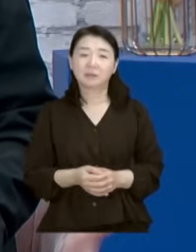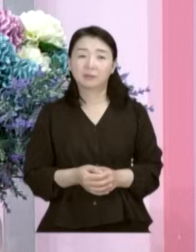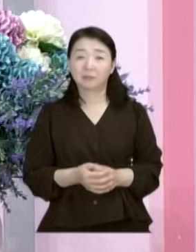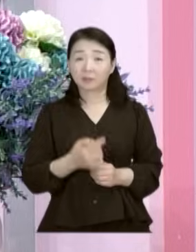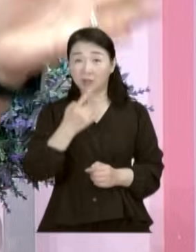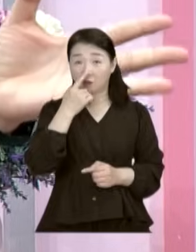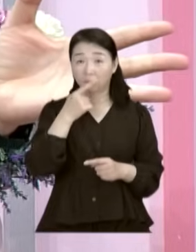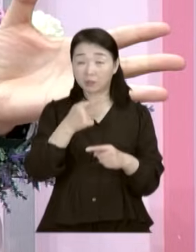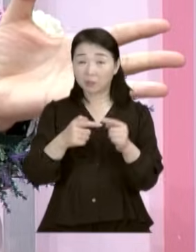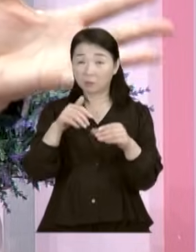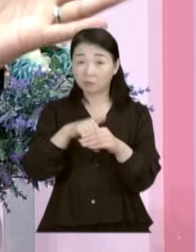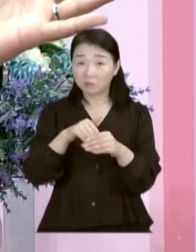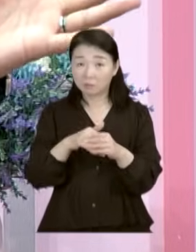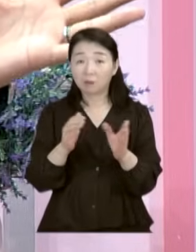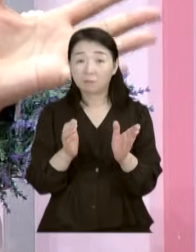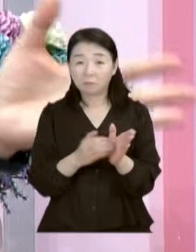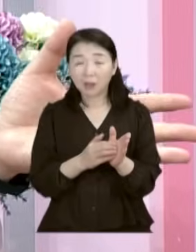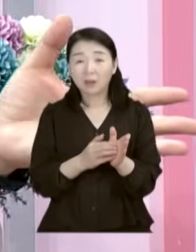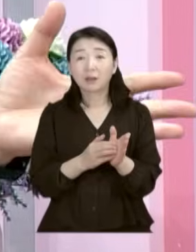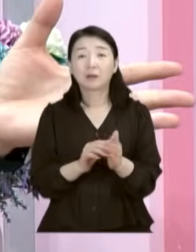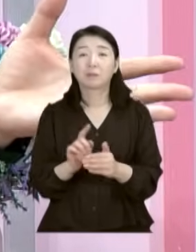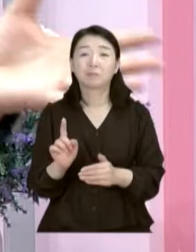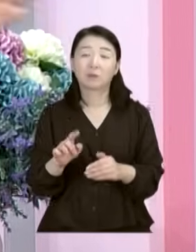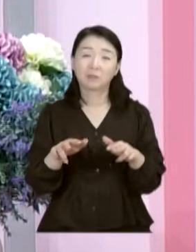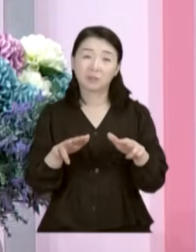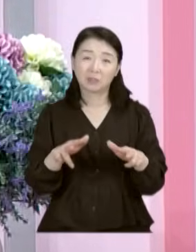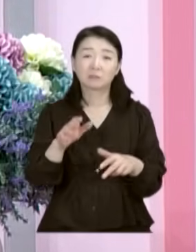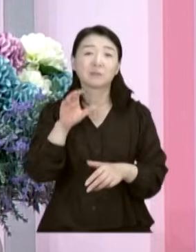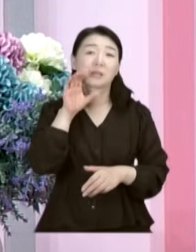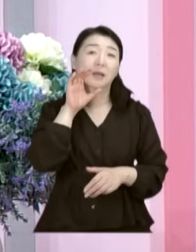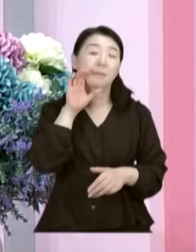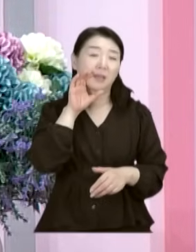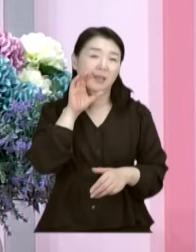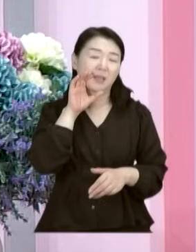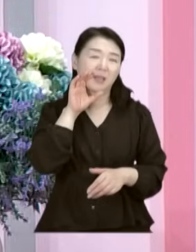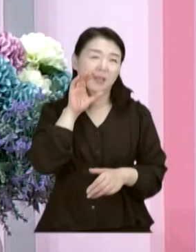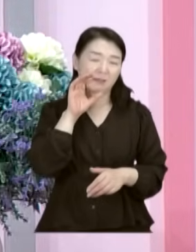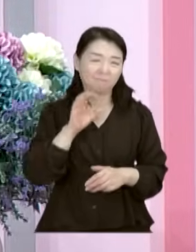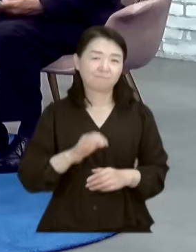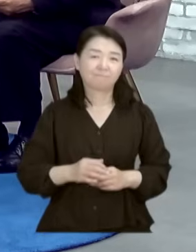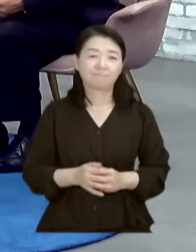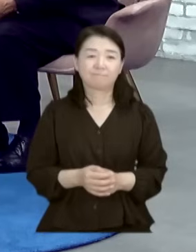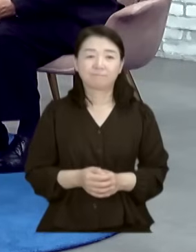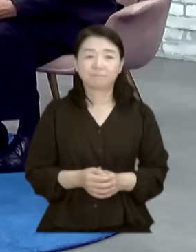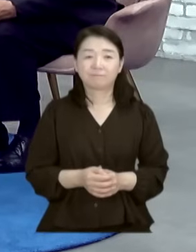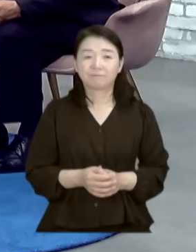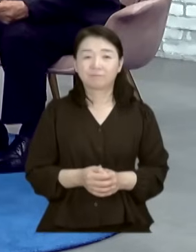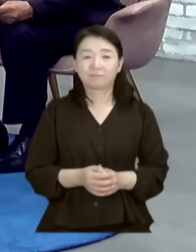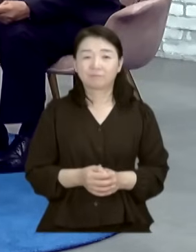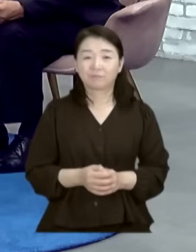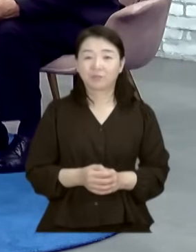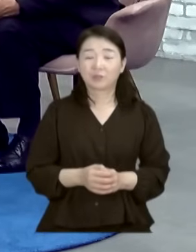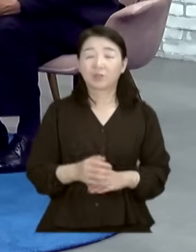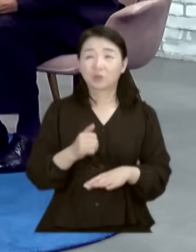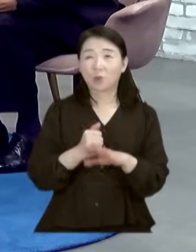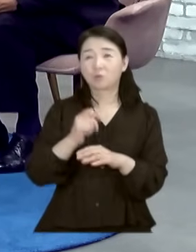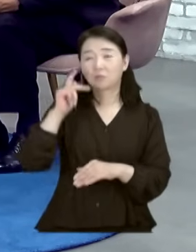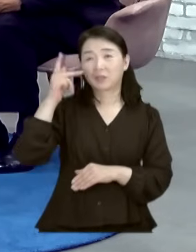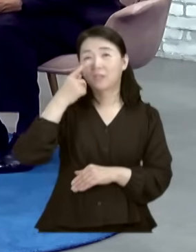그러다가 커피나물 심어주기 시작한게 지금의 카페까지 오게 된 거예요 많이